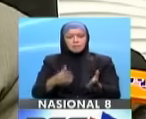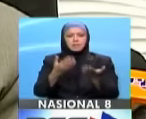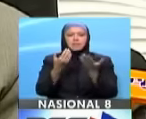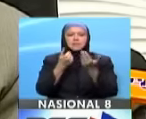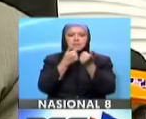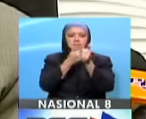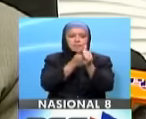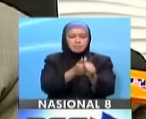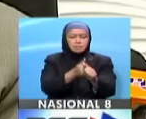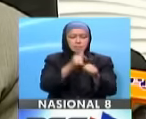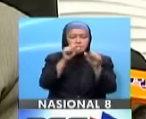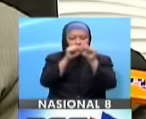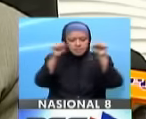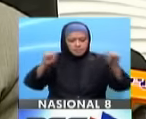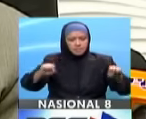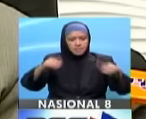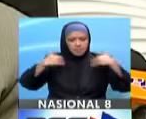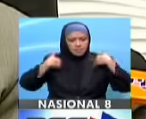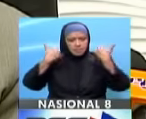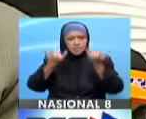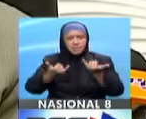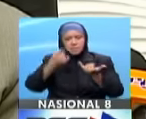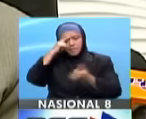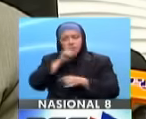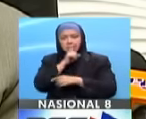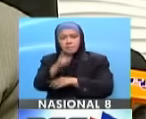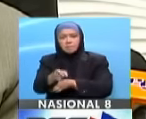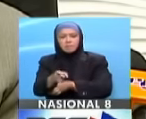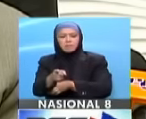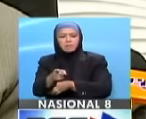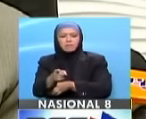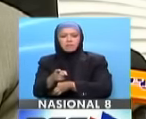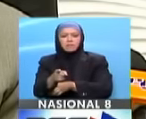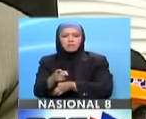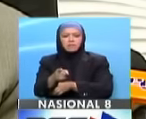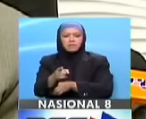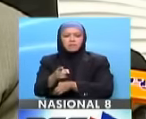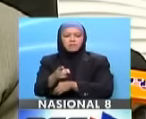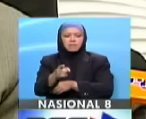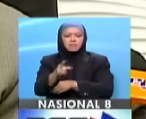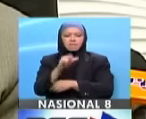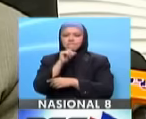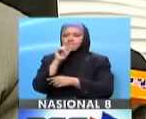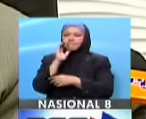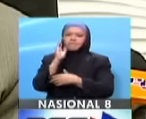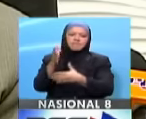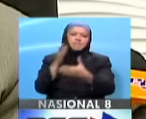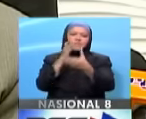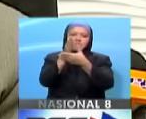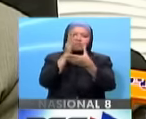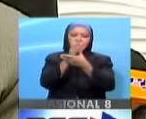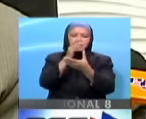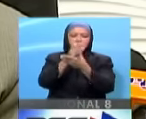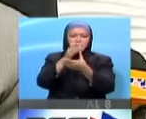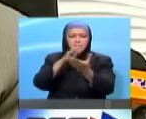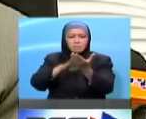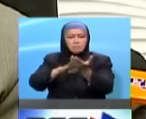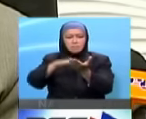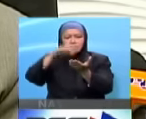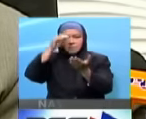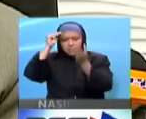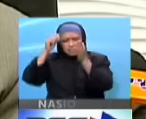kini untuk memastikan dia tidak akan mengganggu pembelajaran anak-anak yang sedang belajar masa